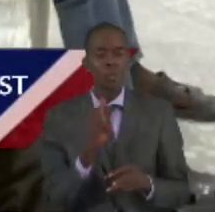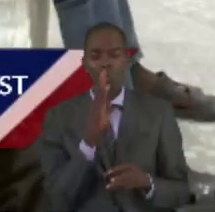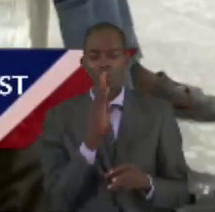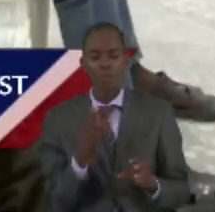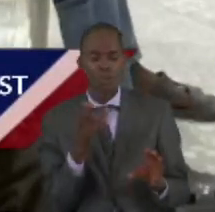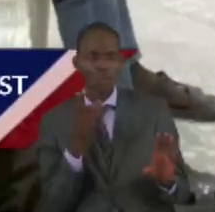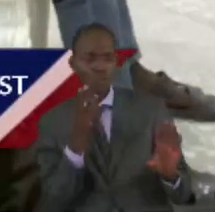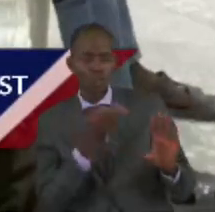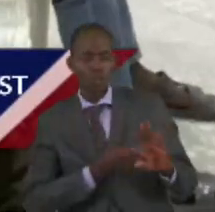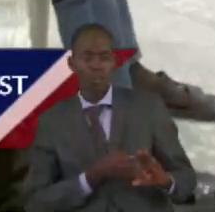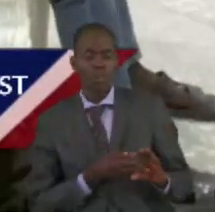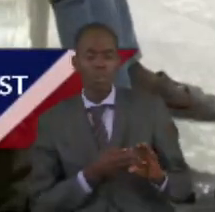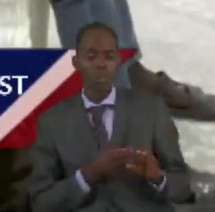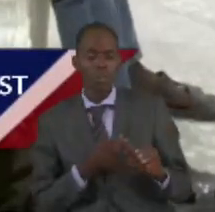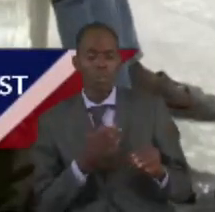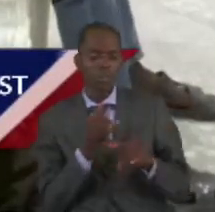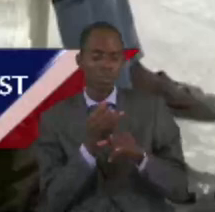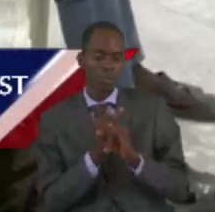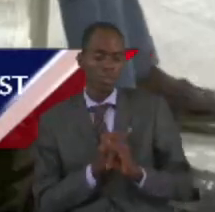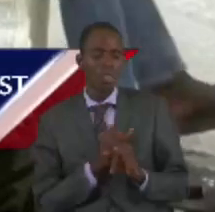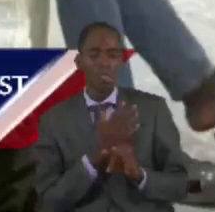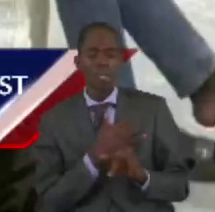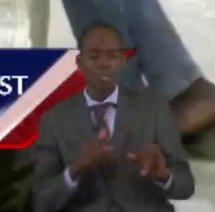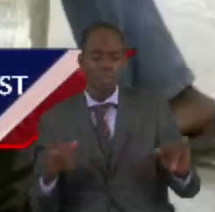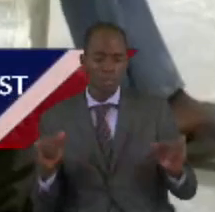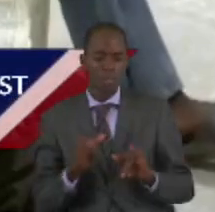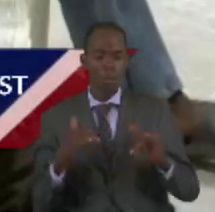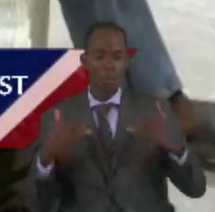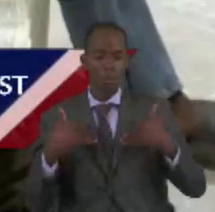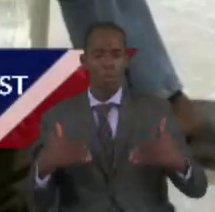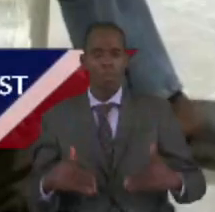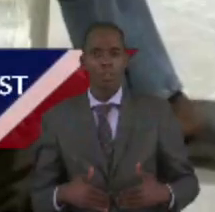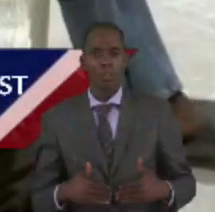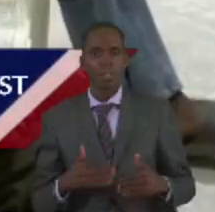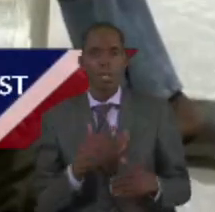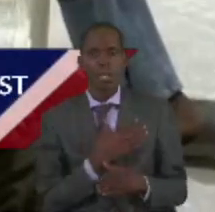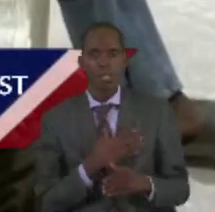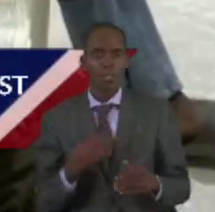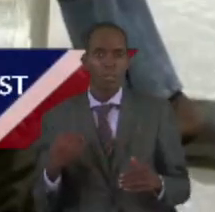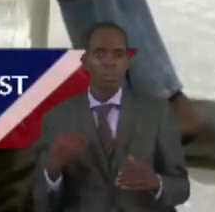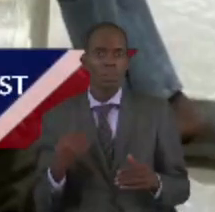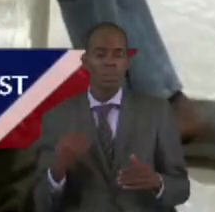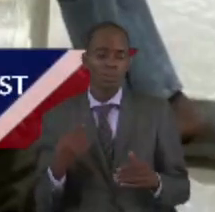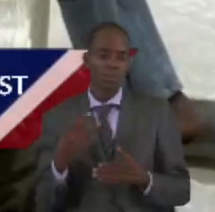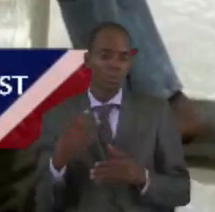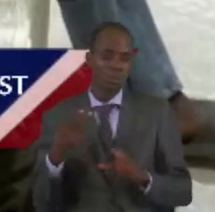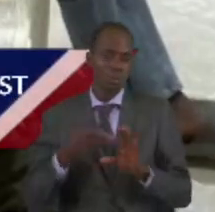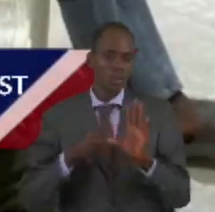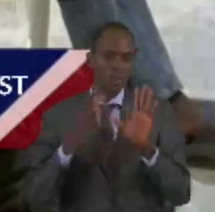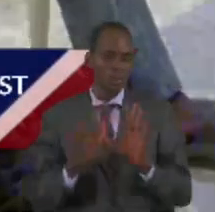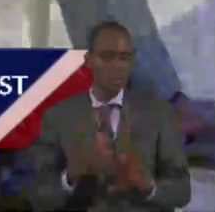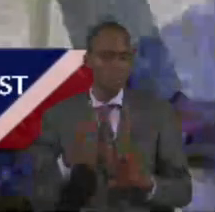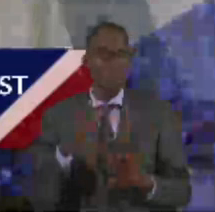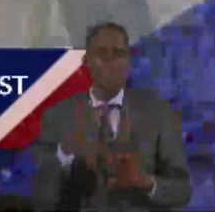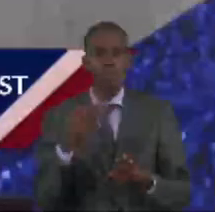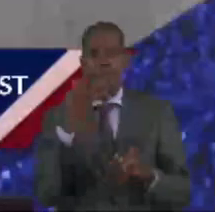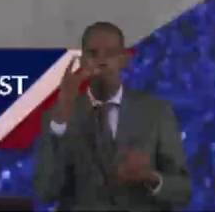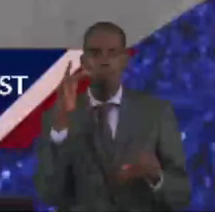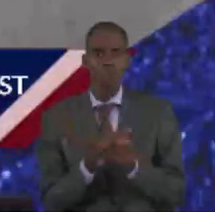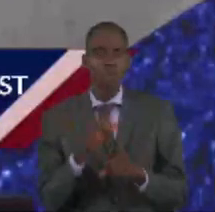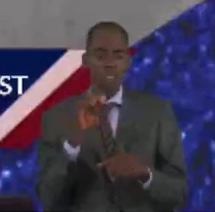ce mystère, c'est que les païens sont cohéritiers, forment un même corps